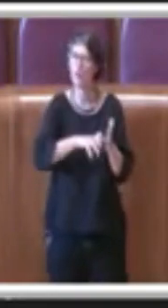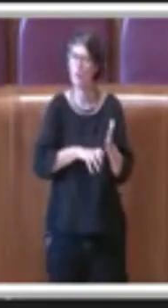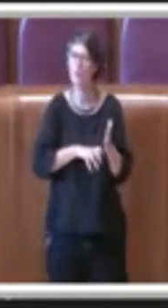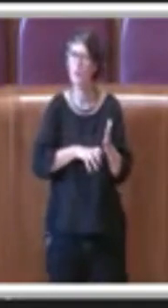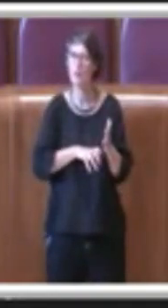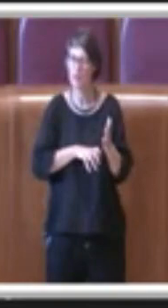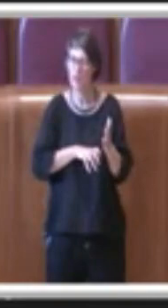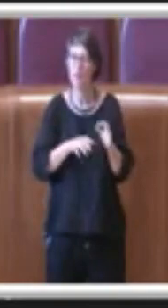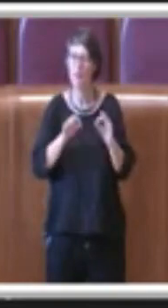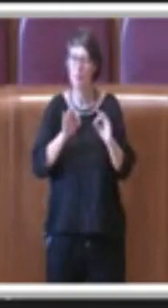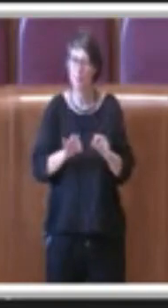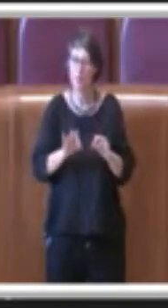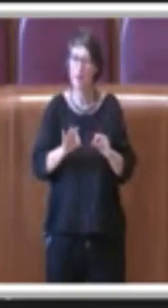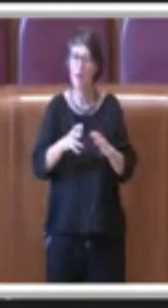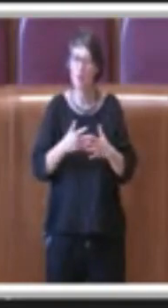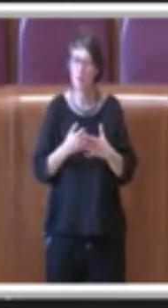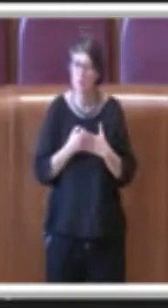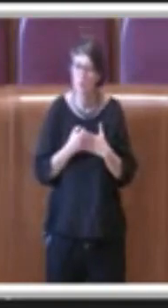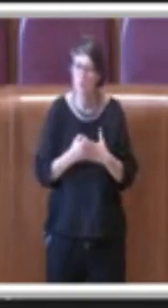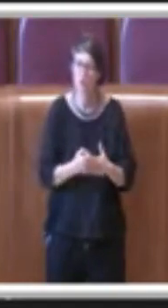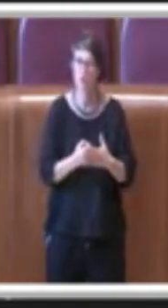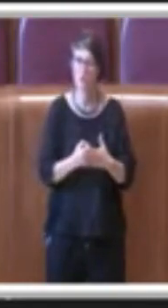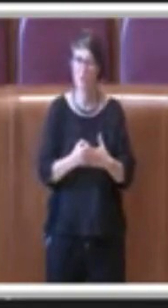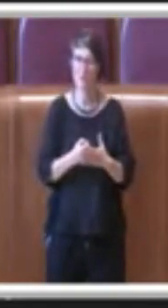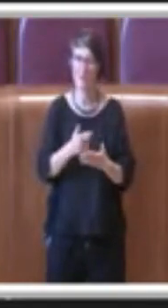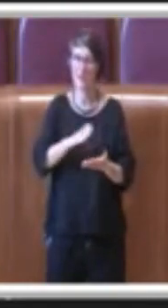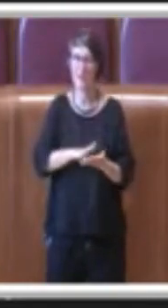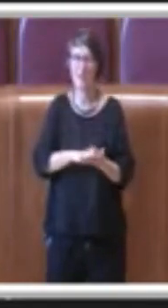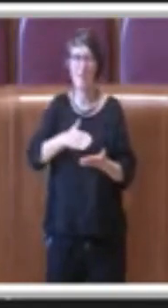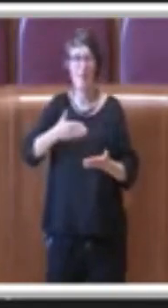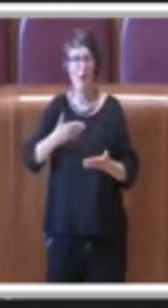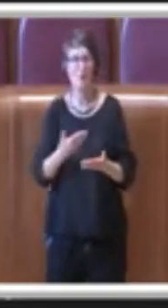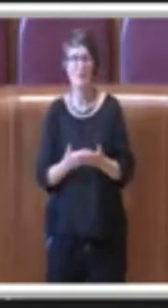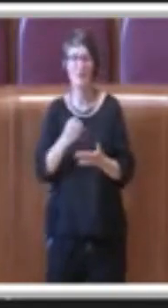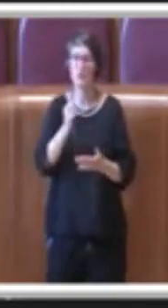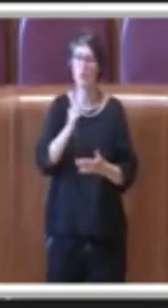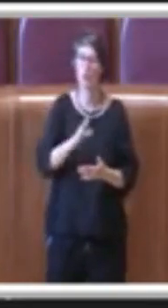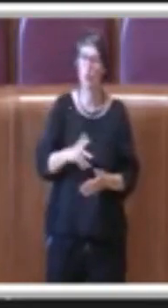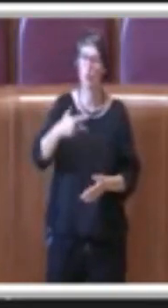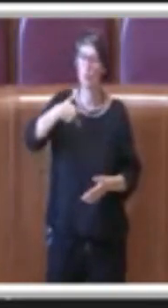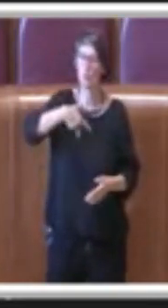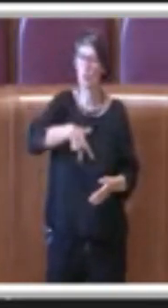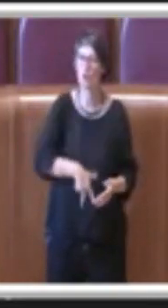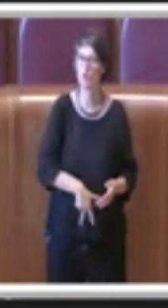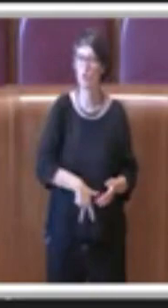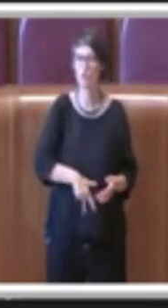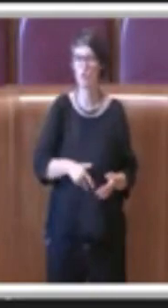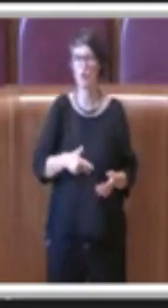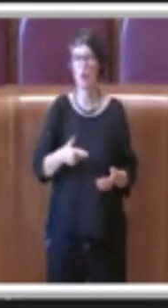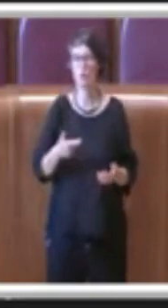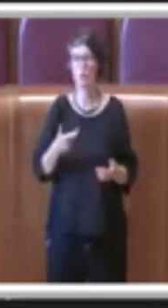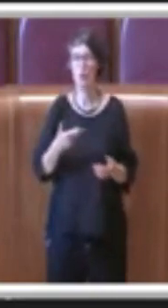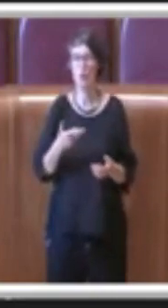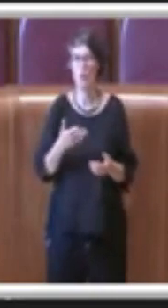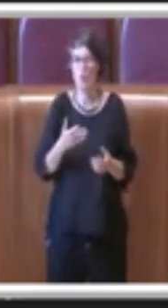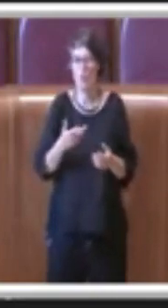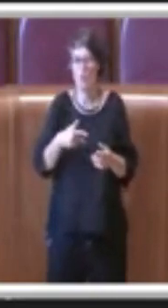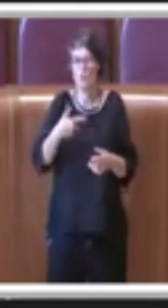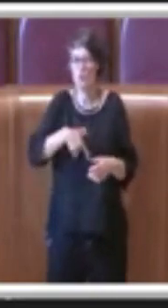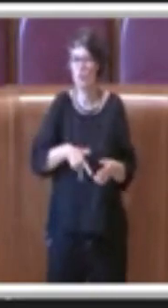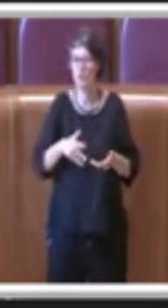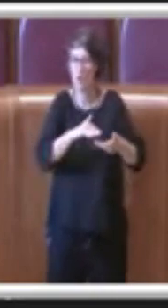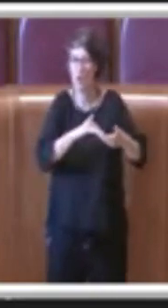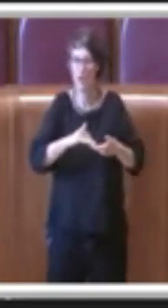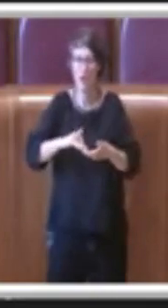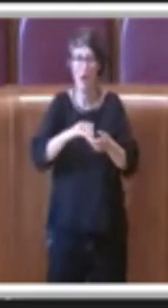rafforzamento socio-culturale della valorizzazione e promozione di una cultura diversa dell'anziano, attraverso quindi, come abbiamo sentito, nuove